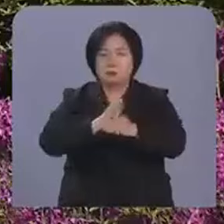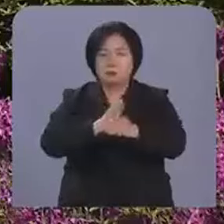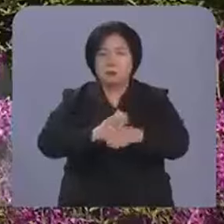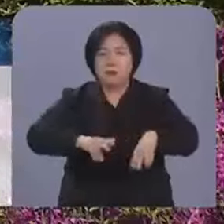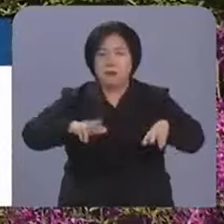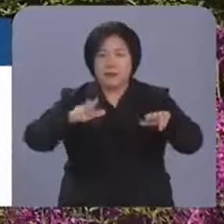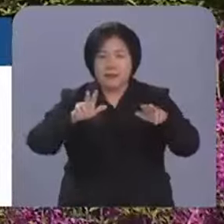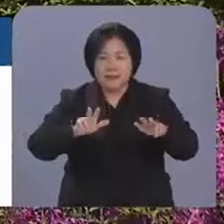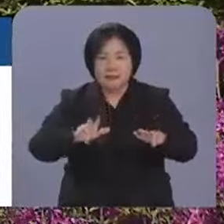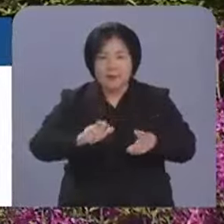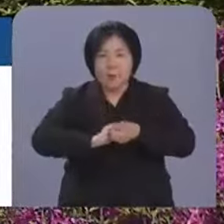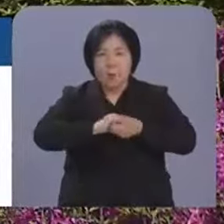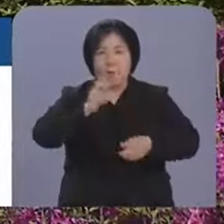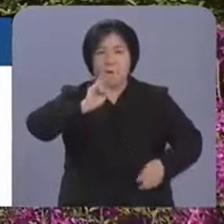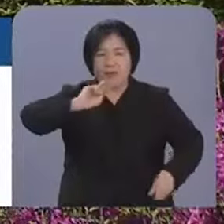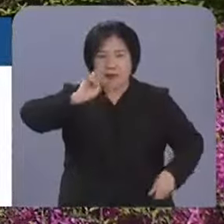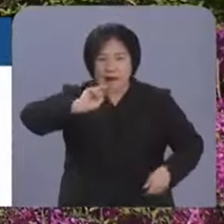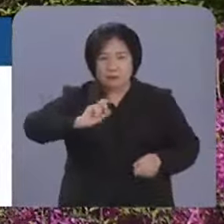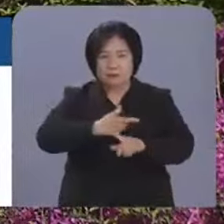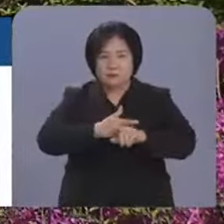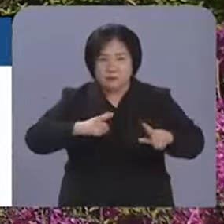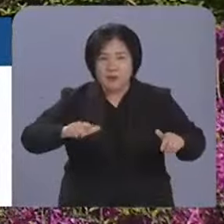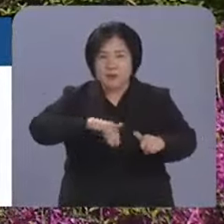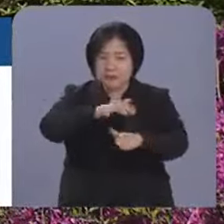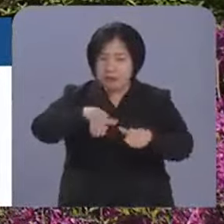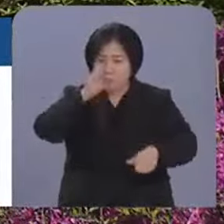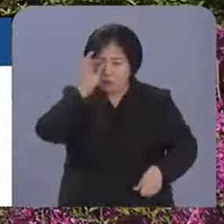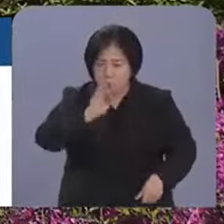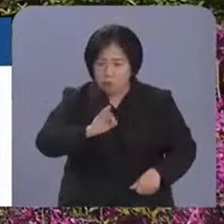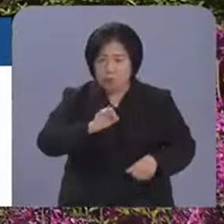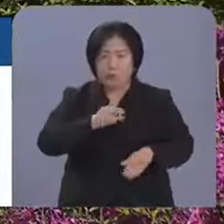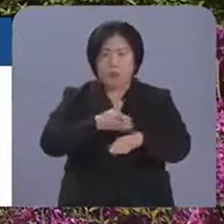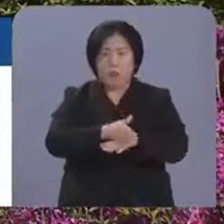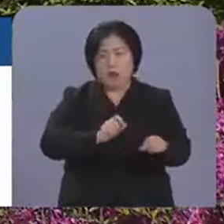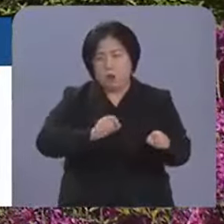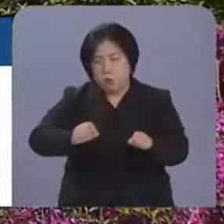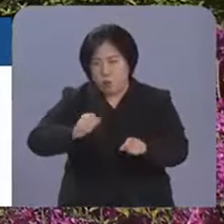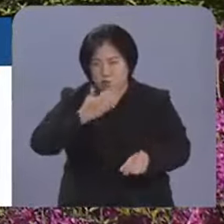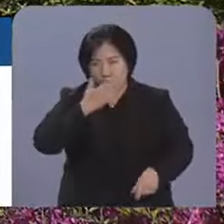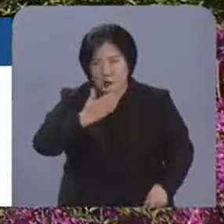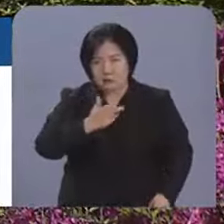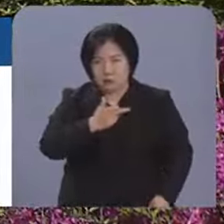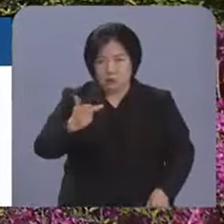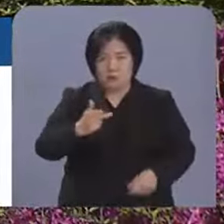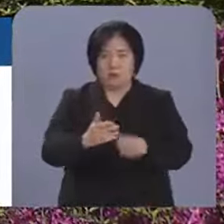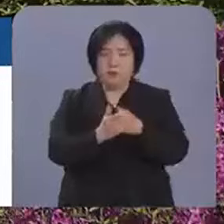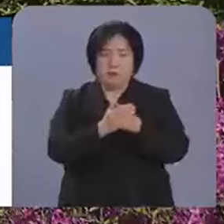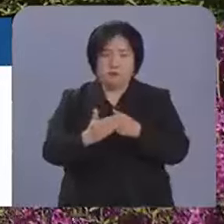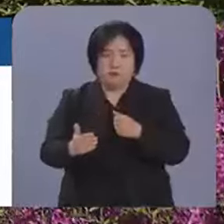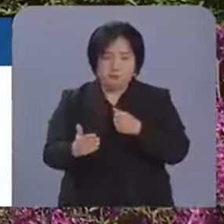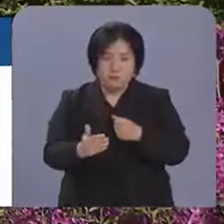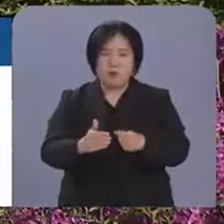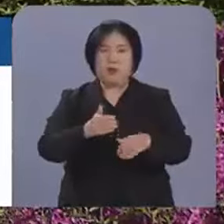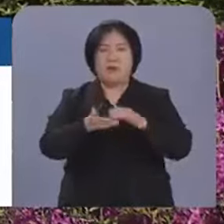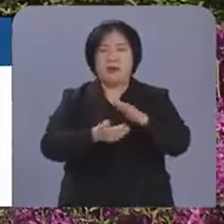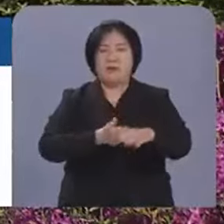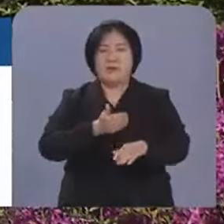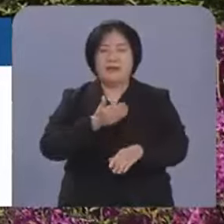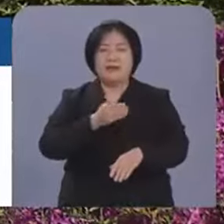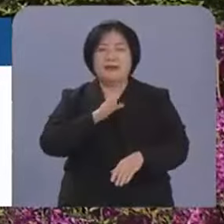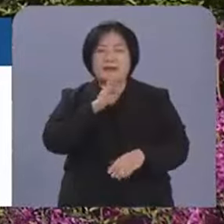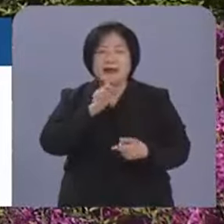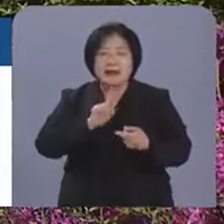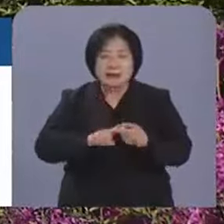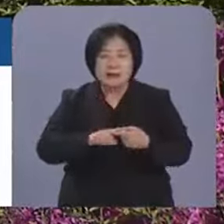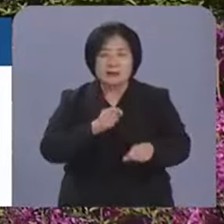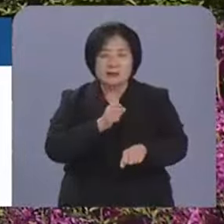오페라 하우스라든지 랜드마크 진행 상황 등을 보면 상당히 지체될 가능성이 높습니다. 따라서 예타라든지 여러 가지 중간